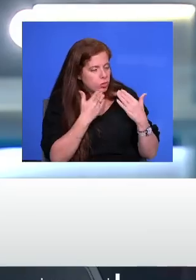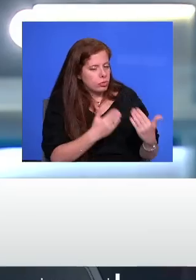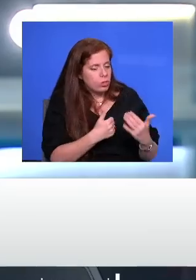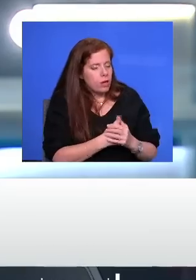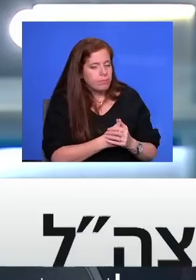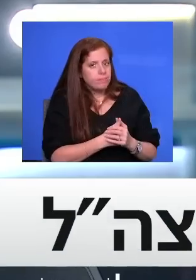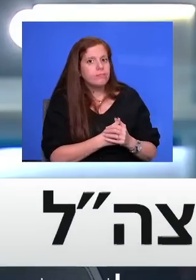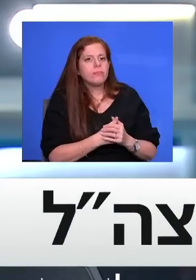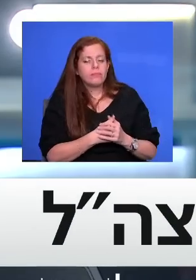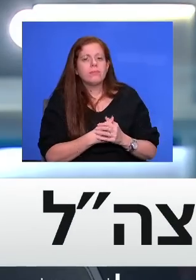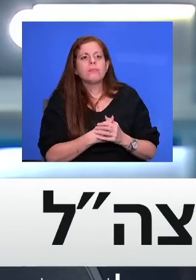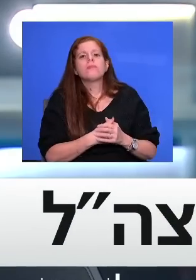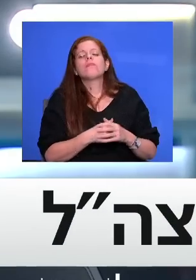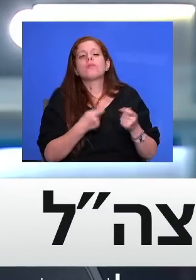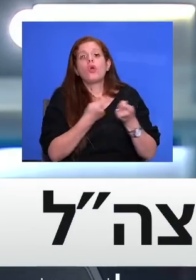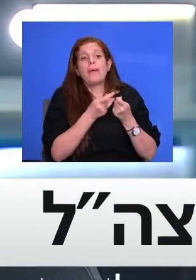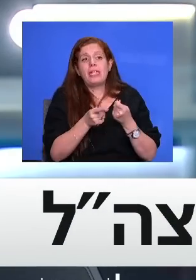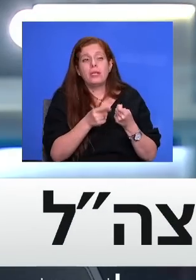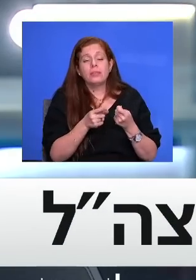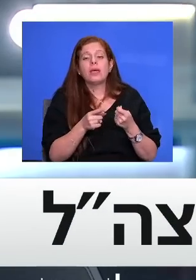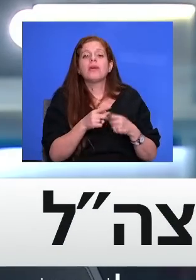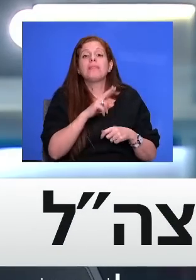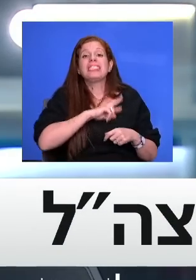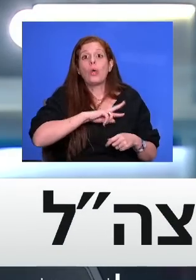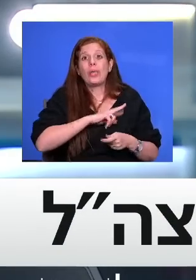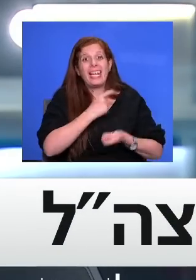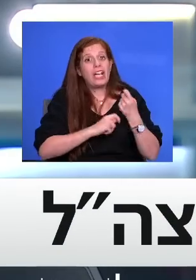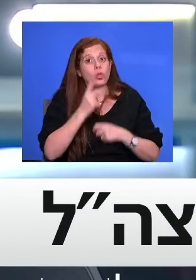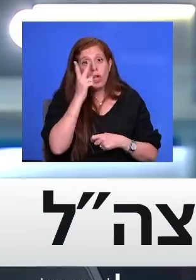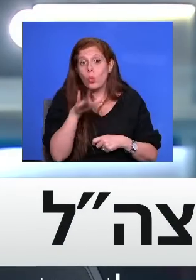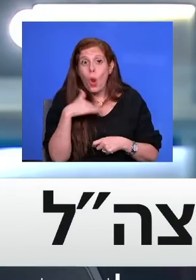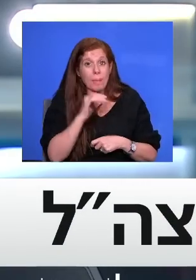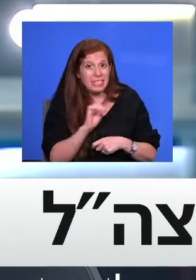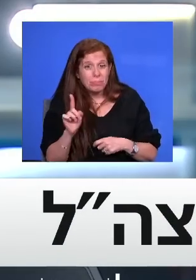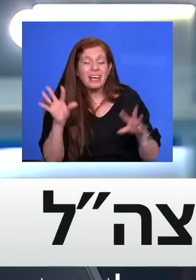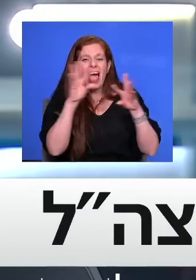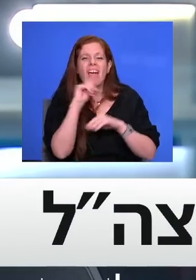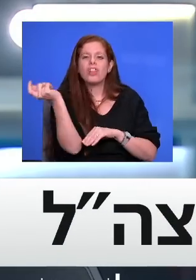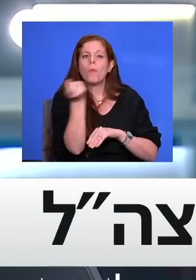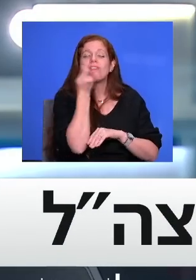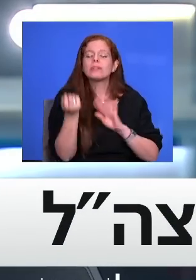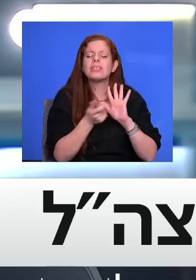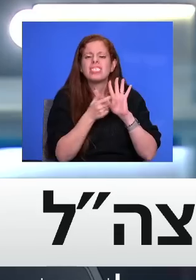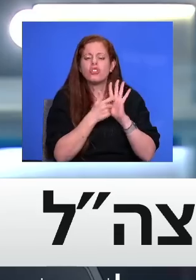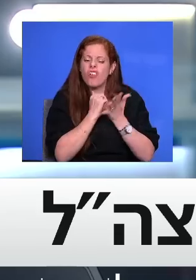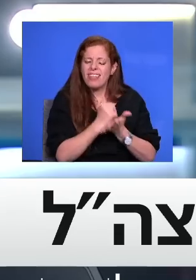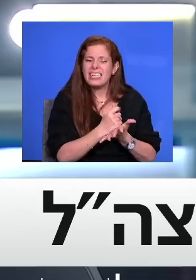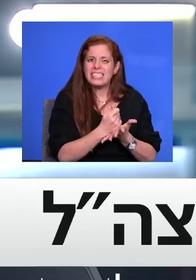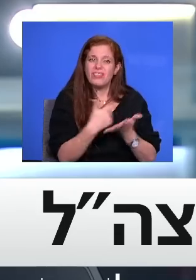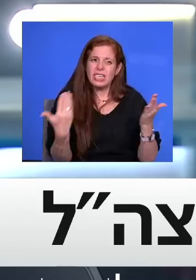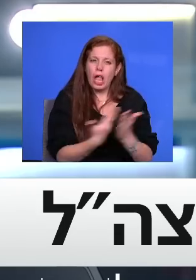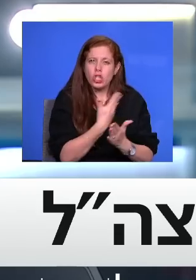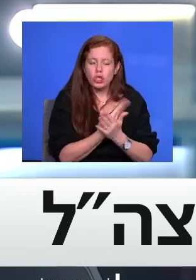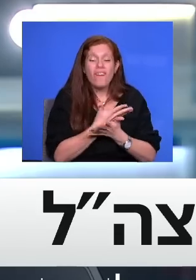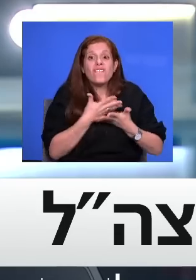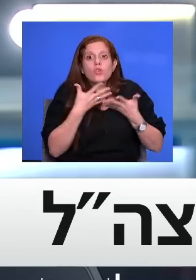דנה. עוד בעניין הזה, עם הצרות הכלכליות שראינו לא מספיקות, הערב אנחנו מפרסמים על דרישה תקציבית חדשה וגדולה